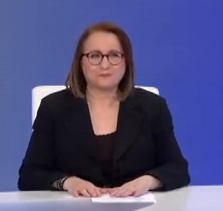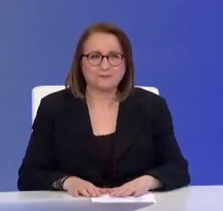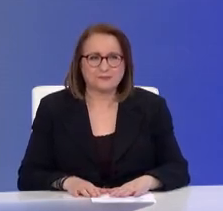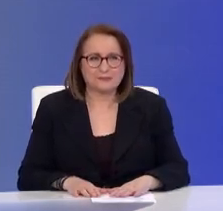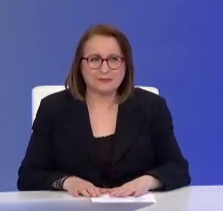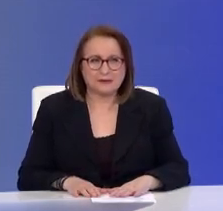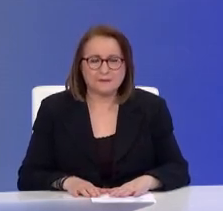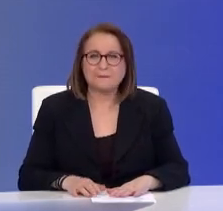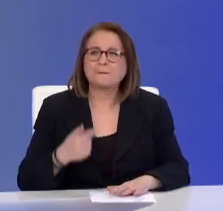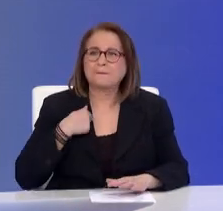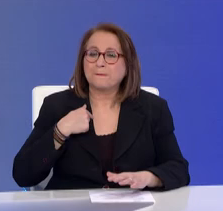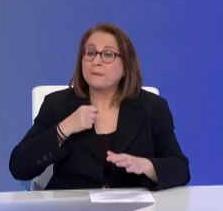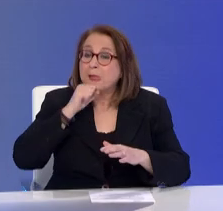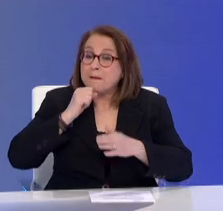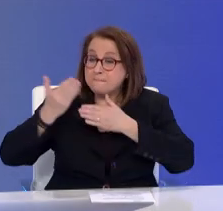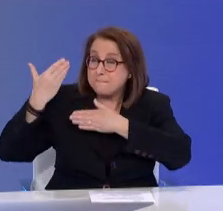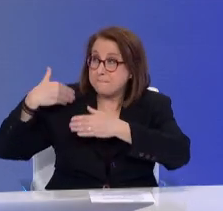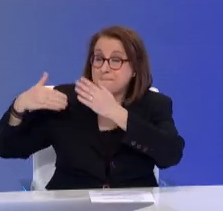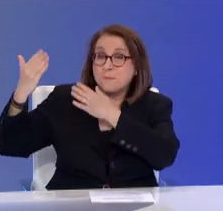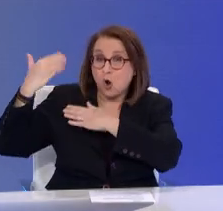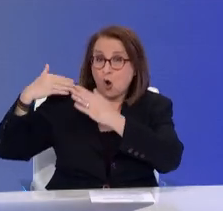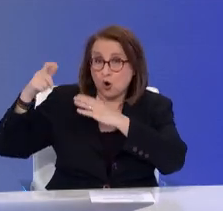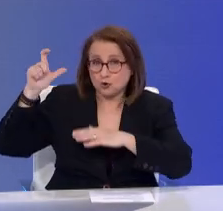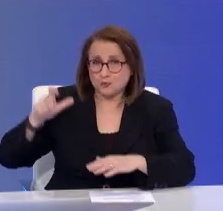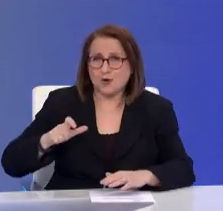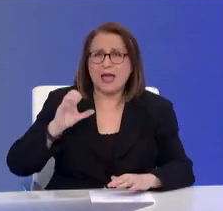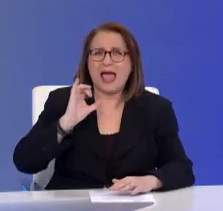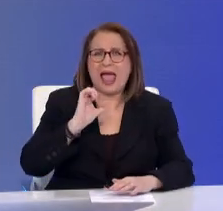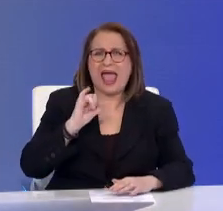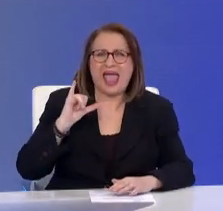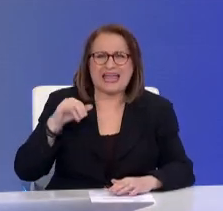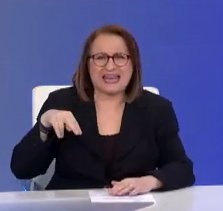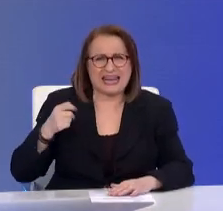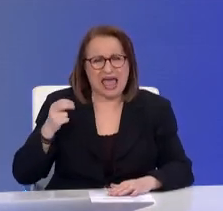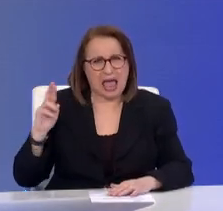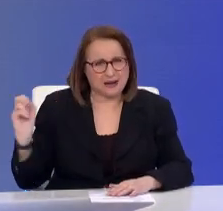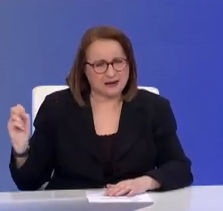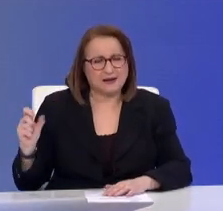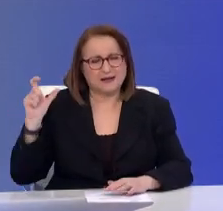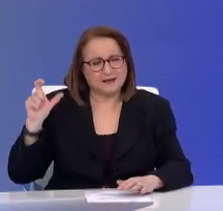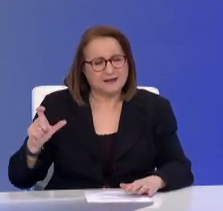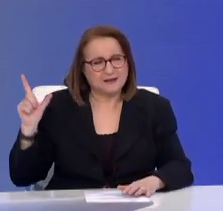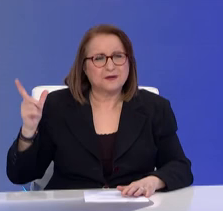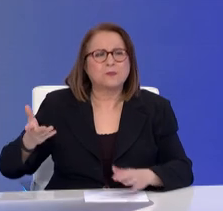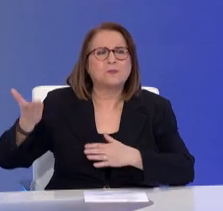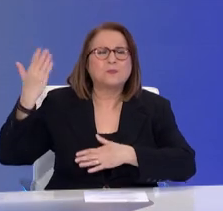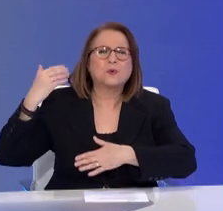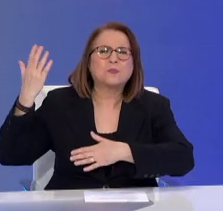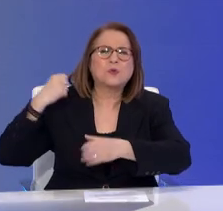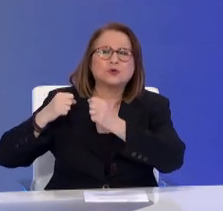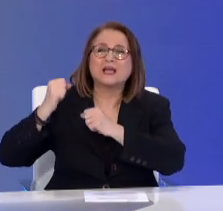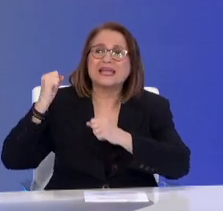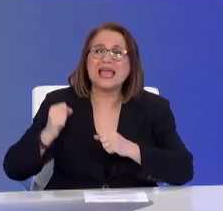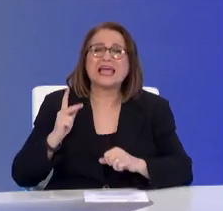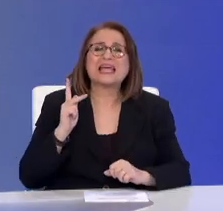Ο πρόγονός μου, ο Πικτέ de Richemont-Aignard και ο